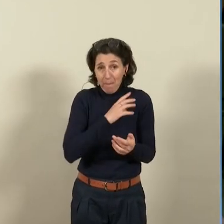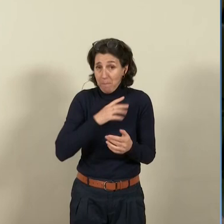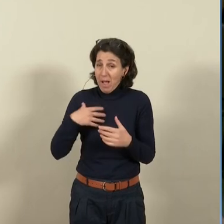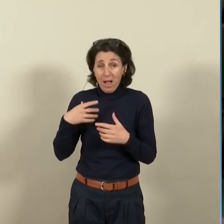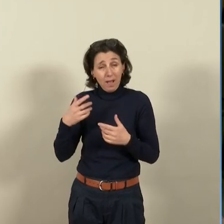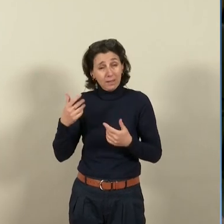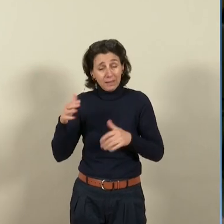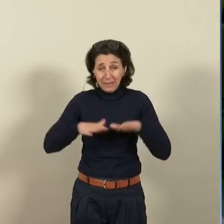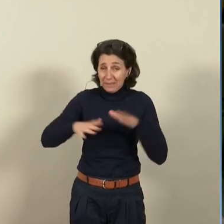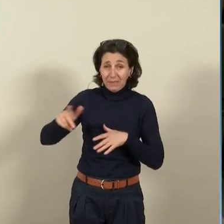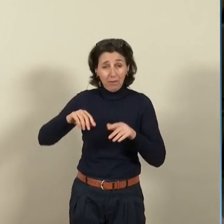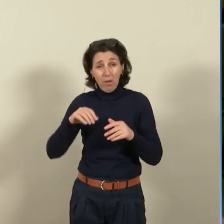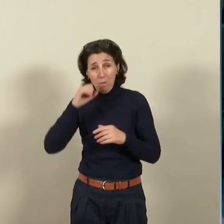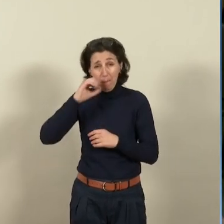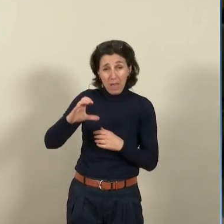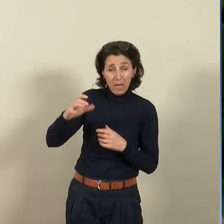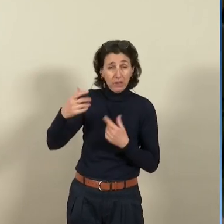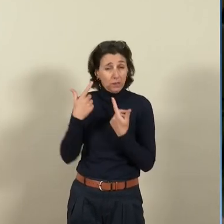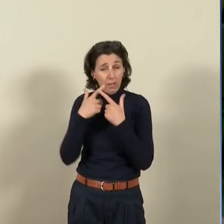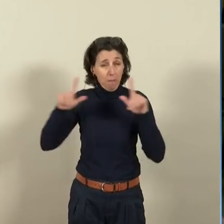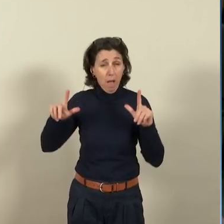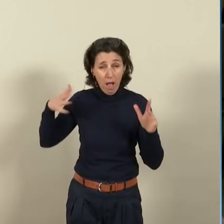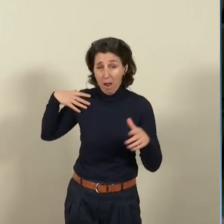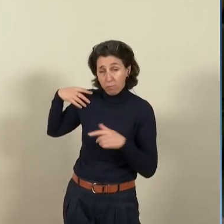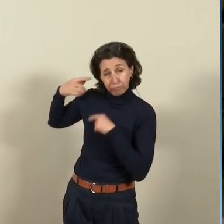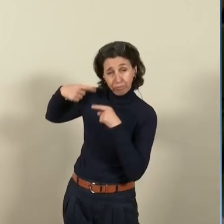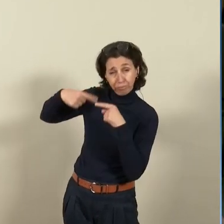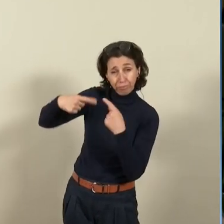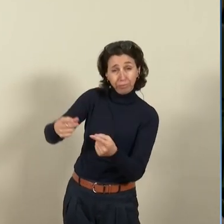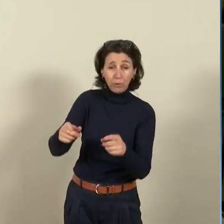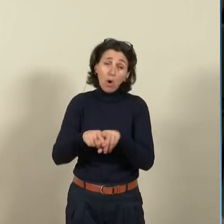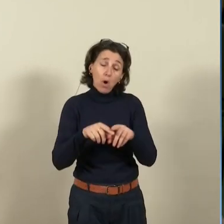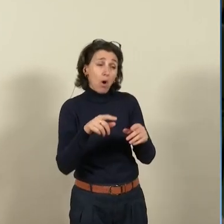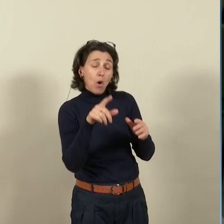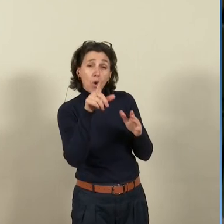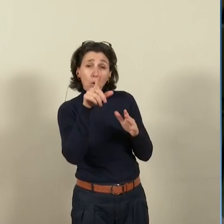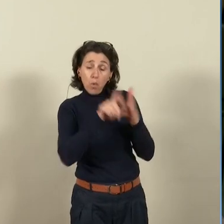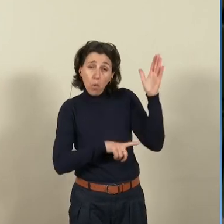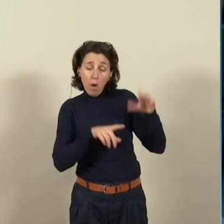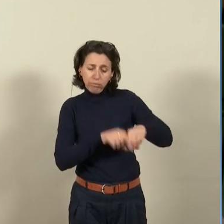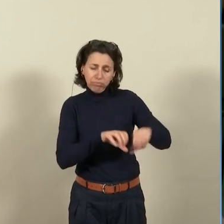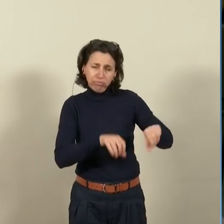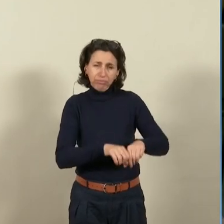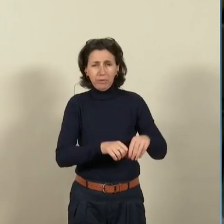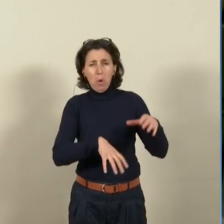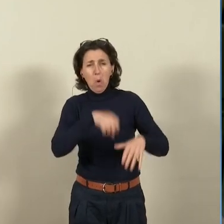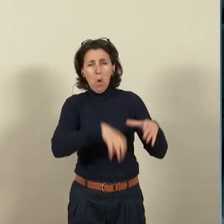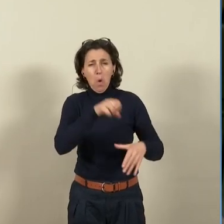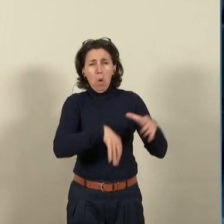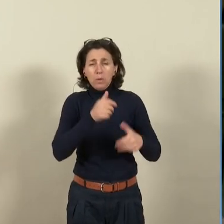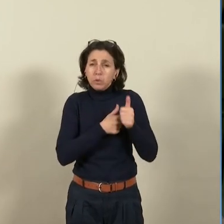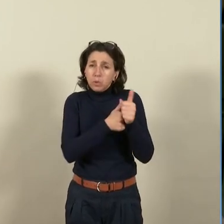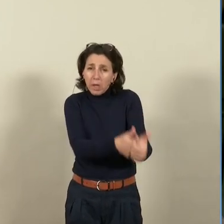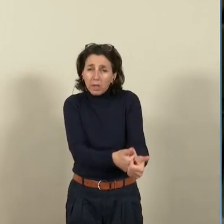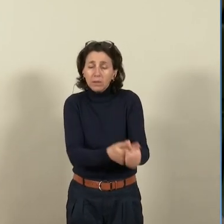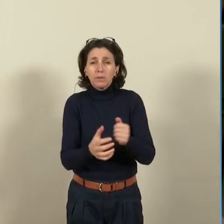l'agriculture exigeant de celle-ci qu'elle suive une voie productiviste et extractiviste des productions uniformisées niant